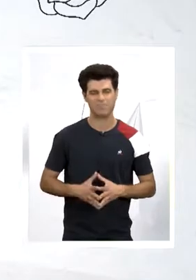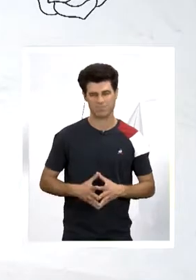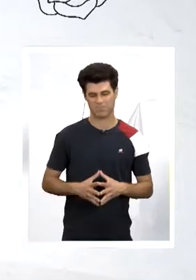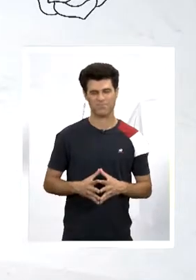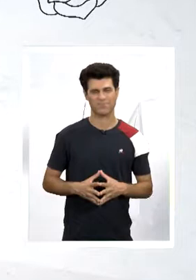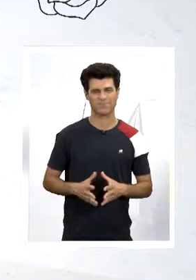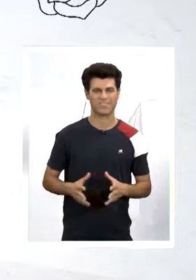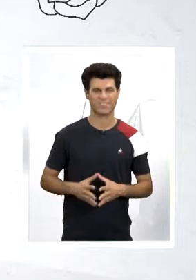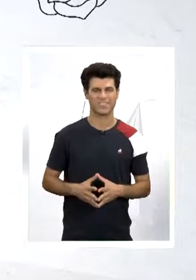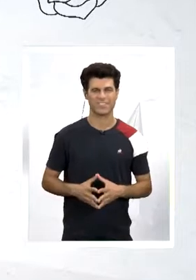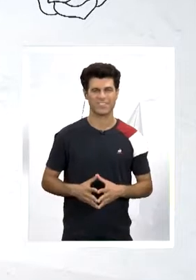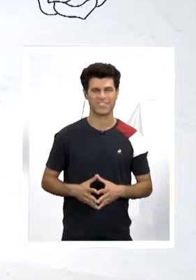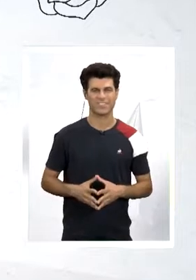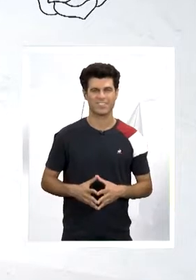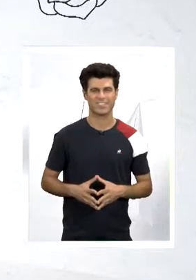הזה?